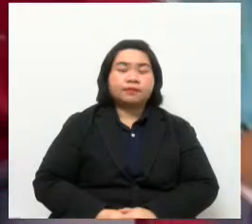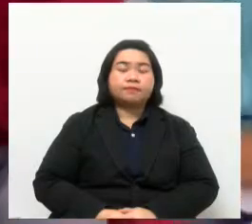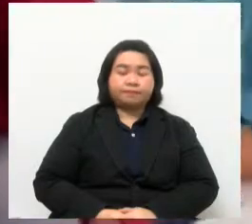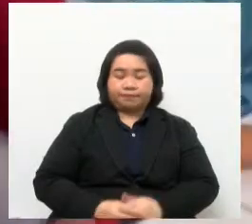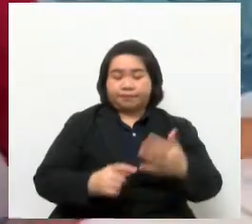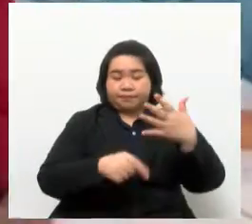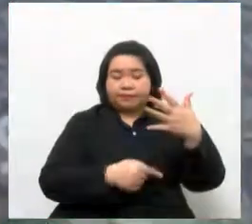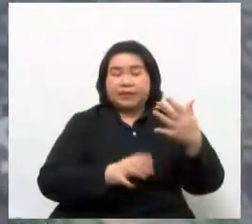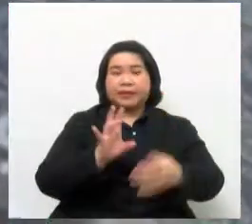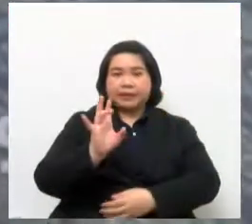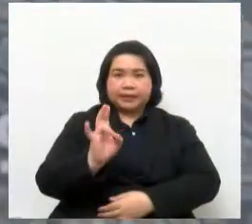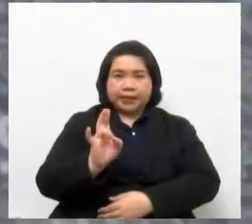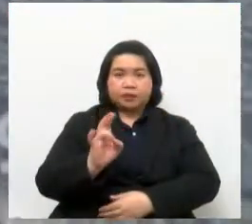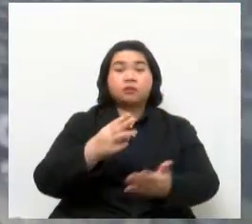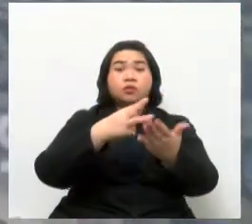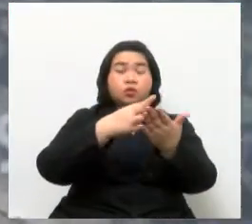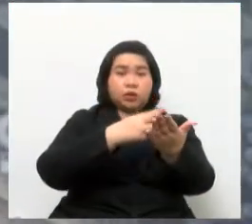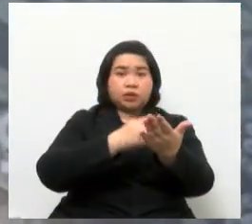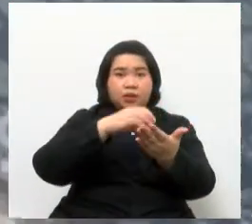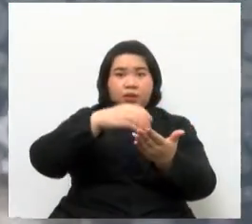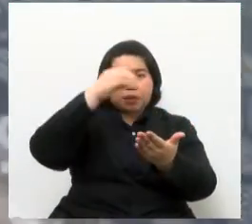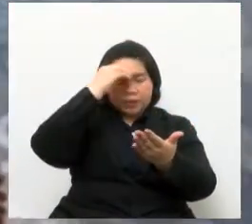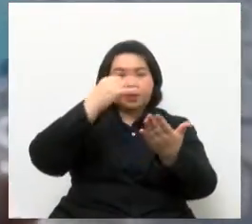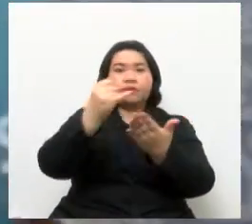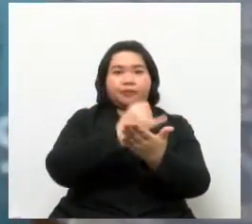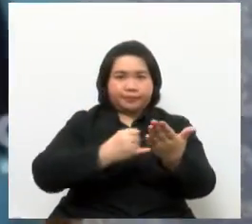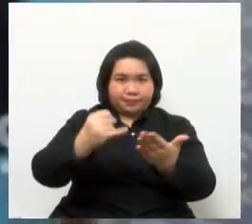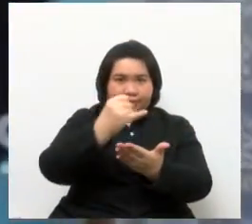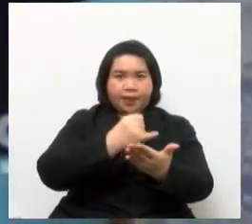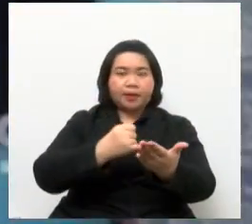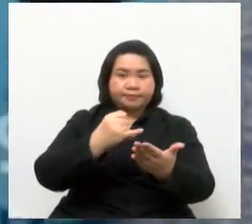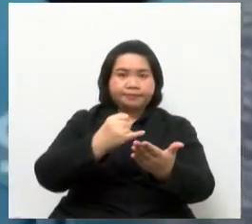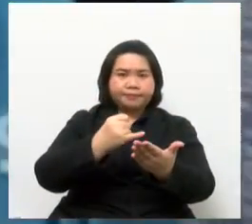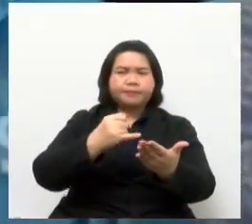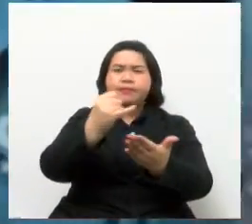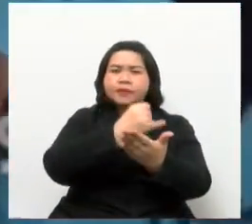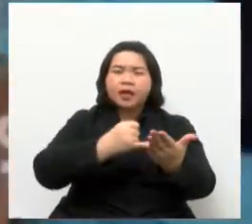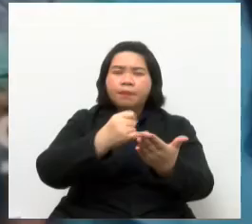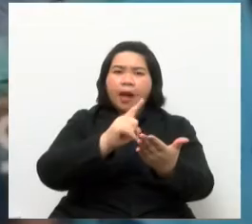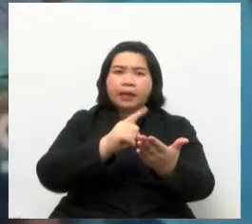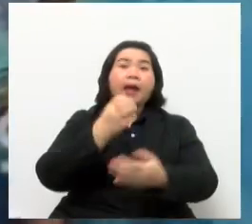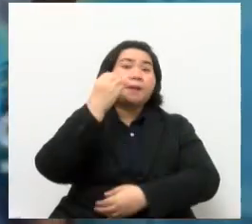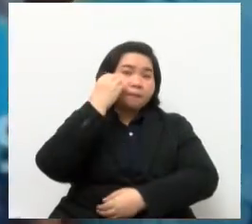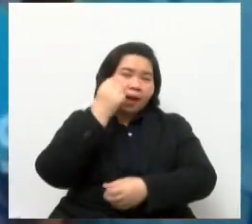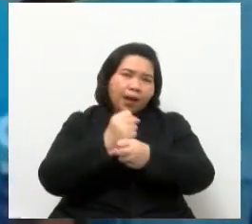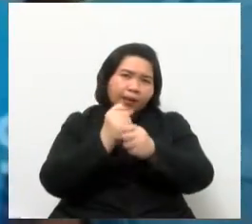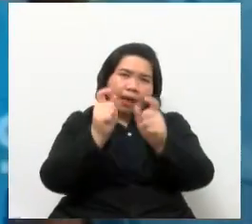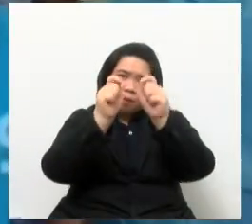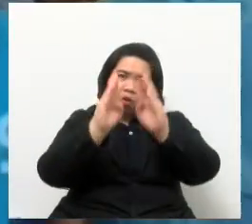7. กลุ่มสาระการเรียนรู้วิชาศิลปะเรื่องสร้างบ้านแปลงเมือง